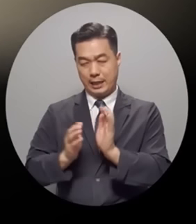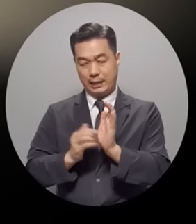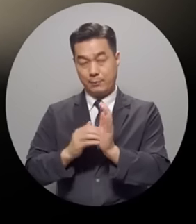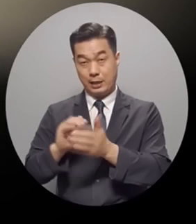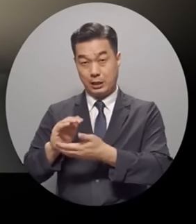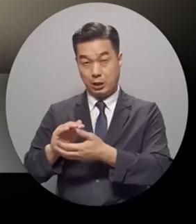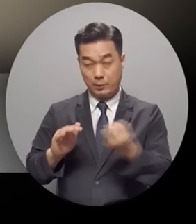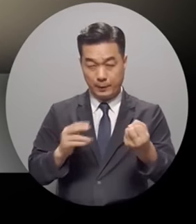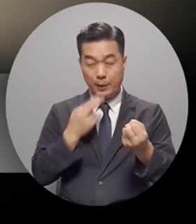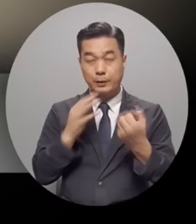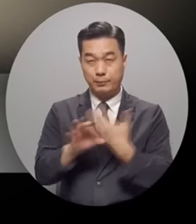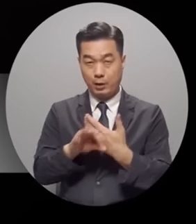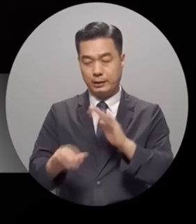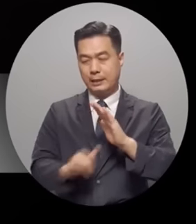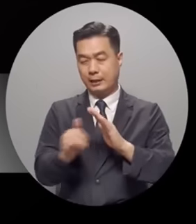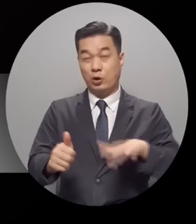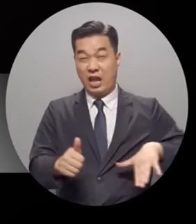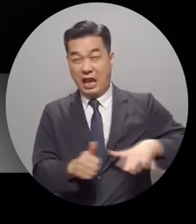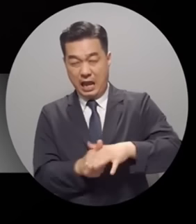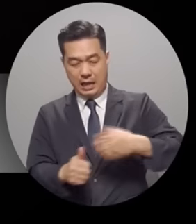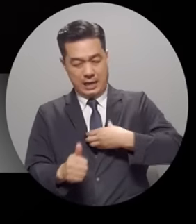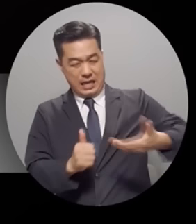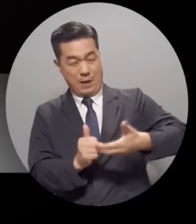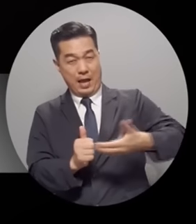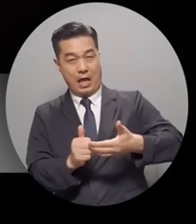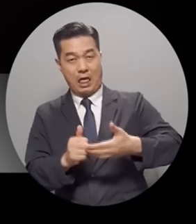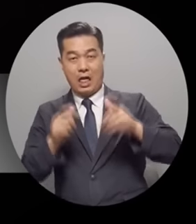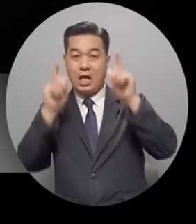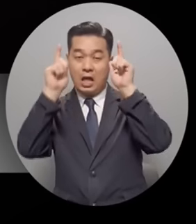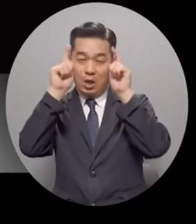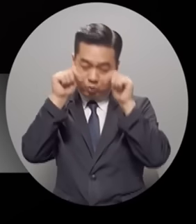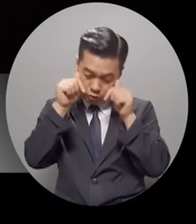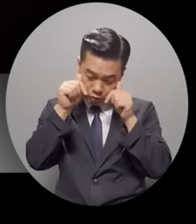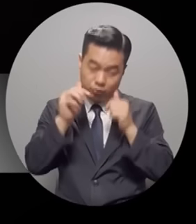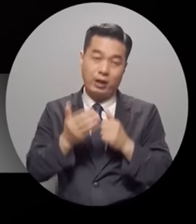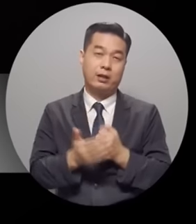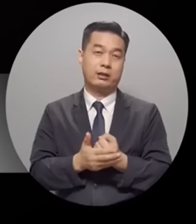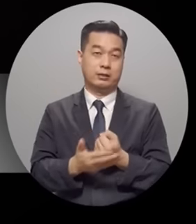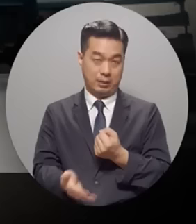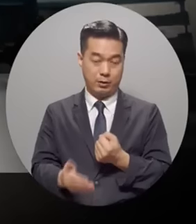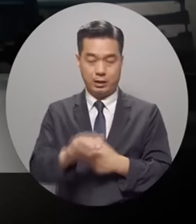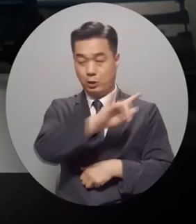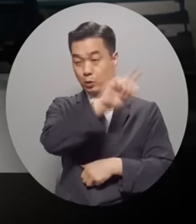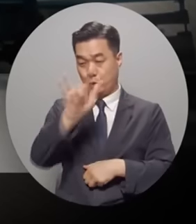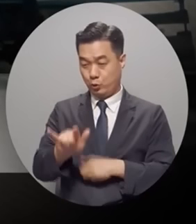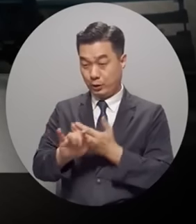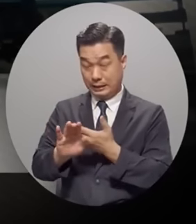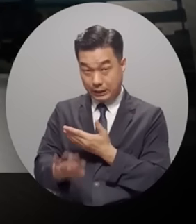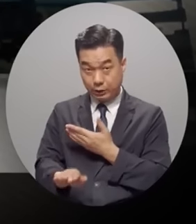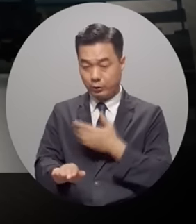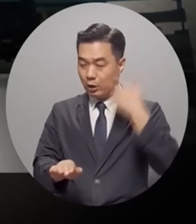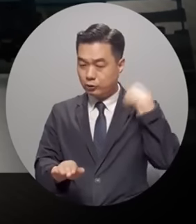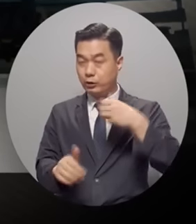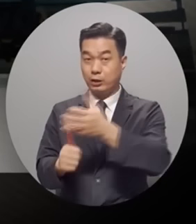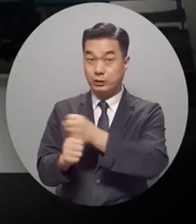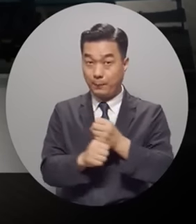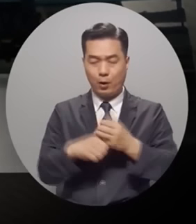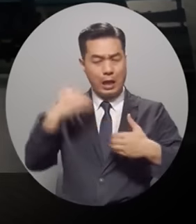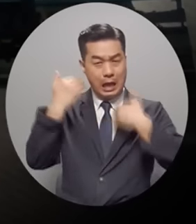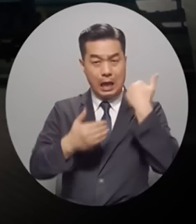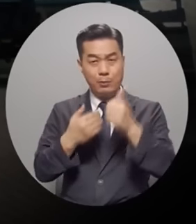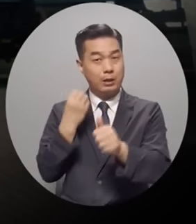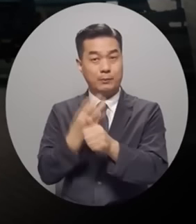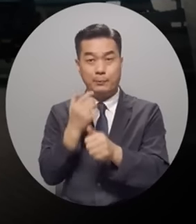않으면 가족들을 해치겠다는 협박에 결국 포섭됐습니다. 귀국 후에도 중국에서 체포됐던 사실을 누구에게도